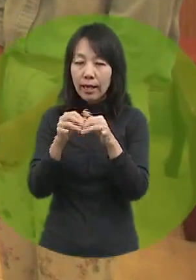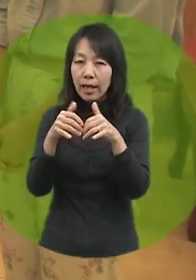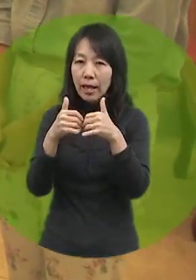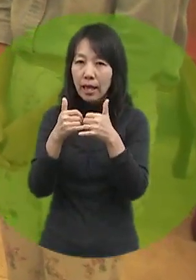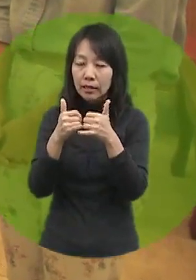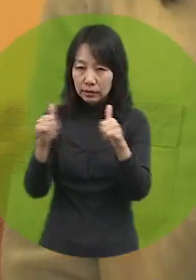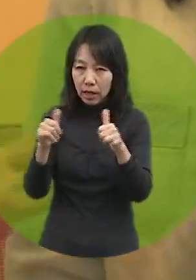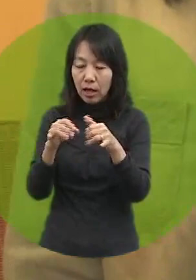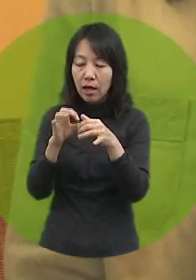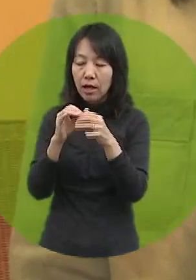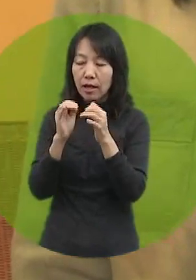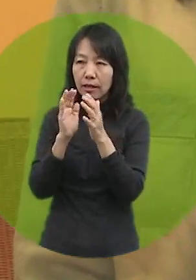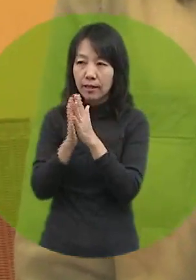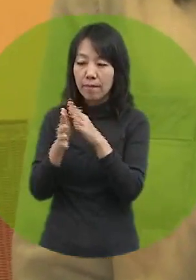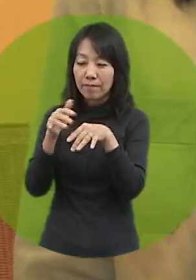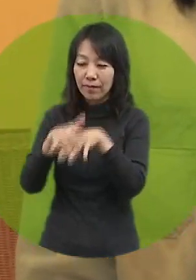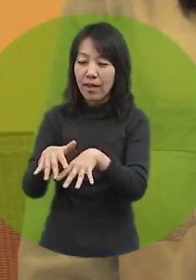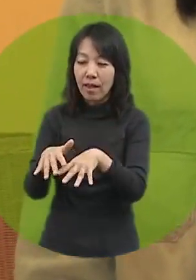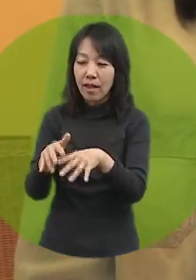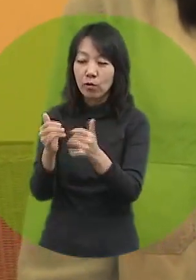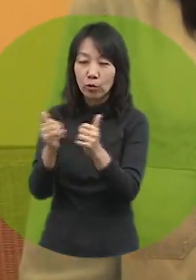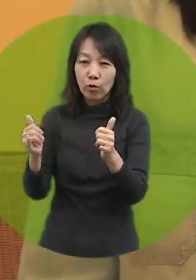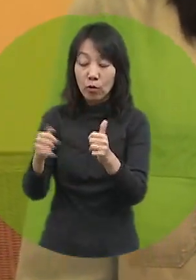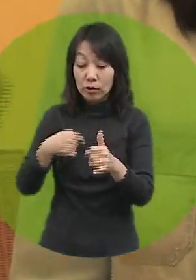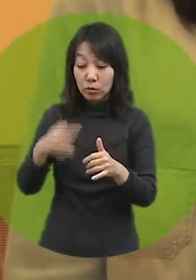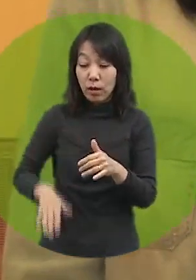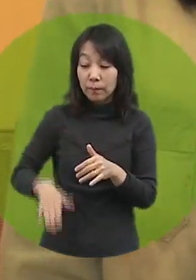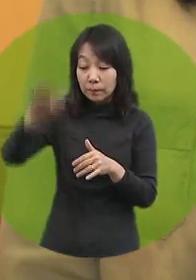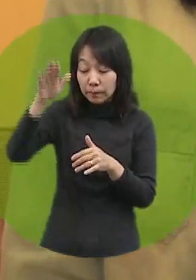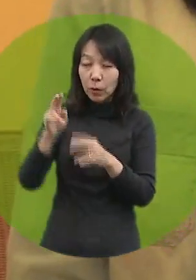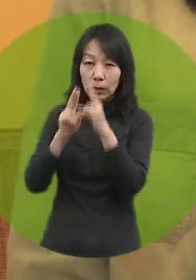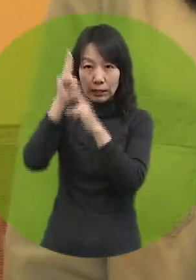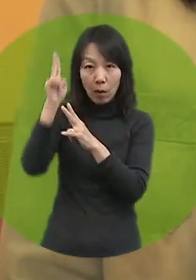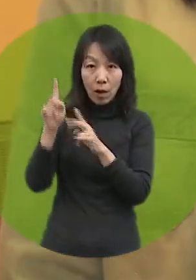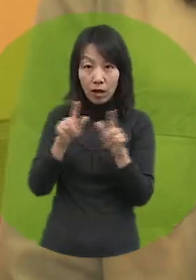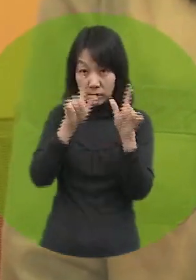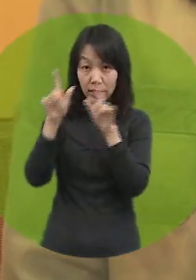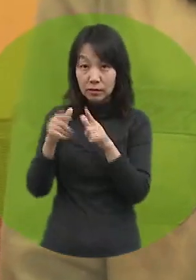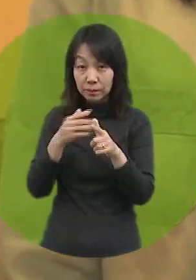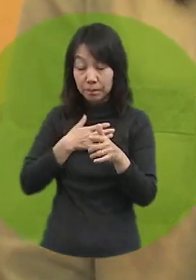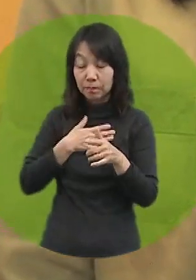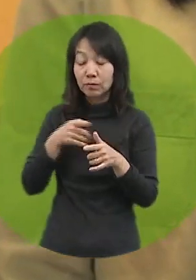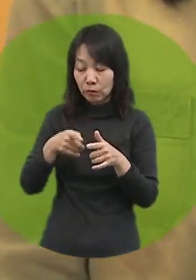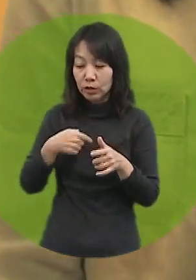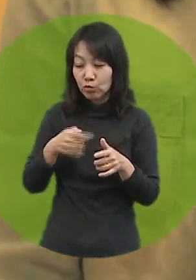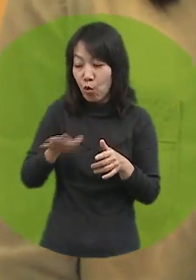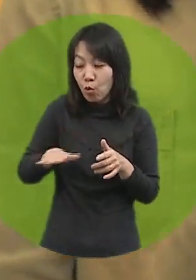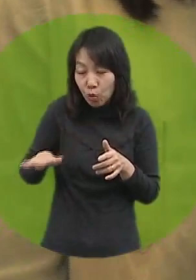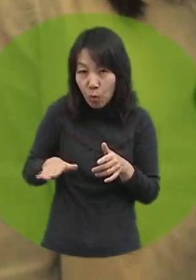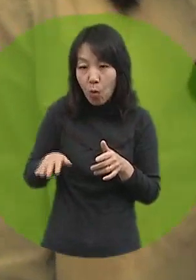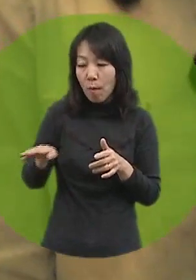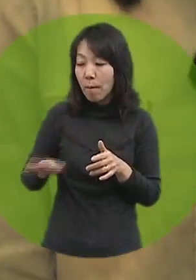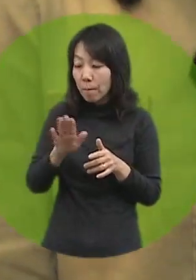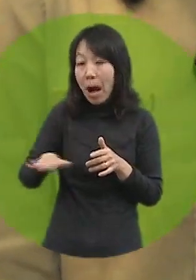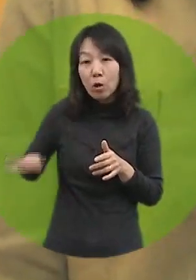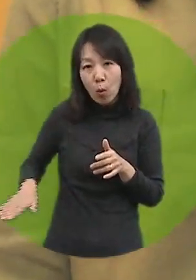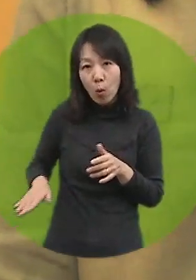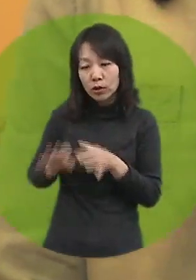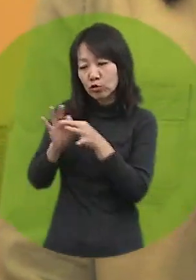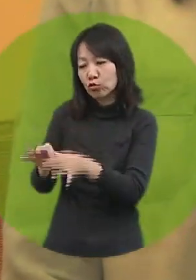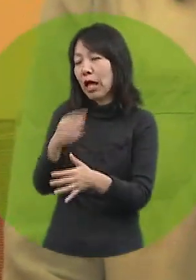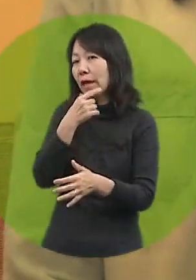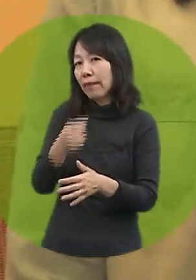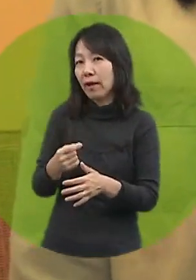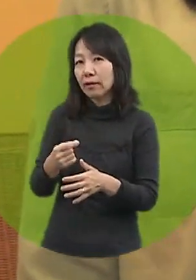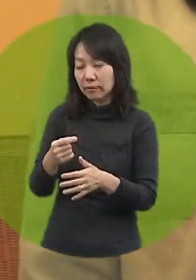のハワイ市の方とか、自分が過ごしたあの沖縄を自分 の, あの子供、孫に見せたいところで、そうやって自分